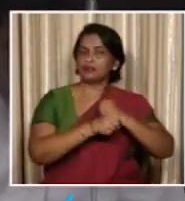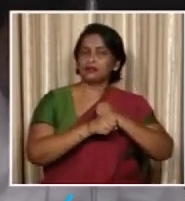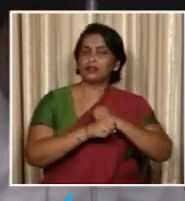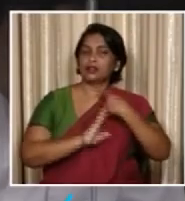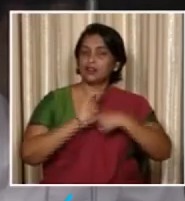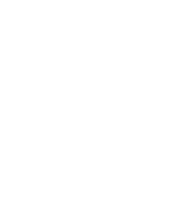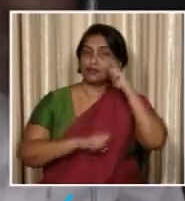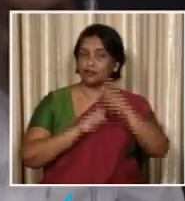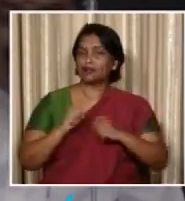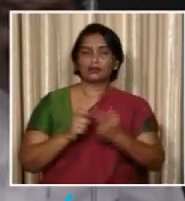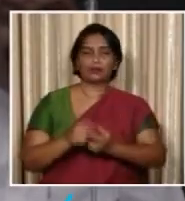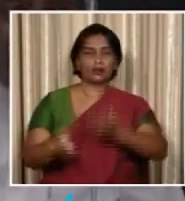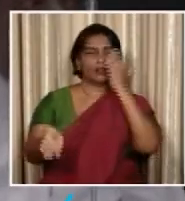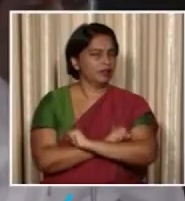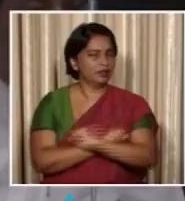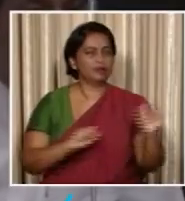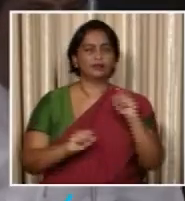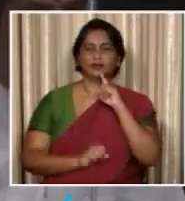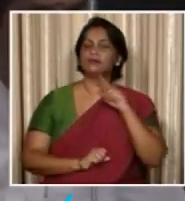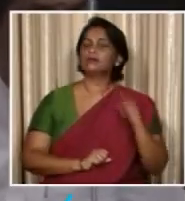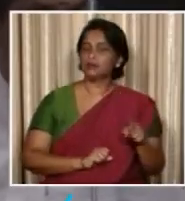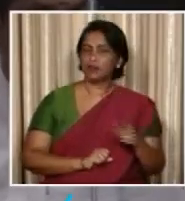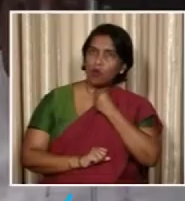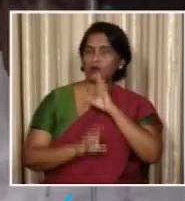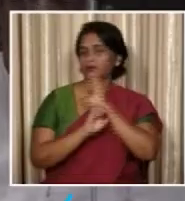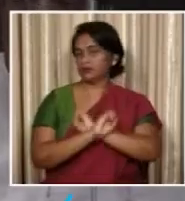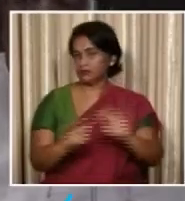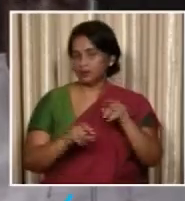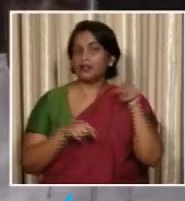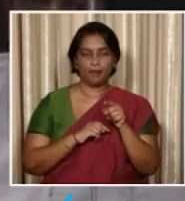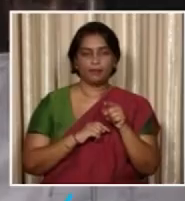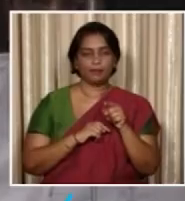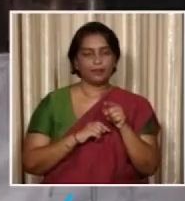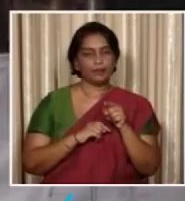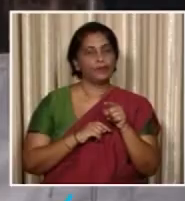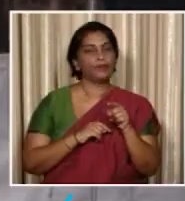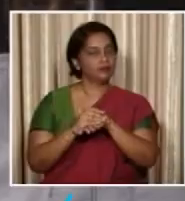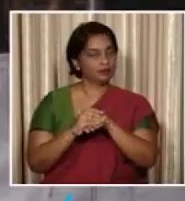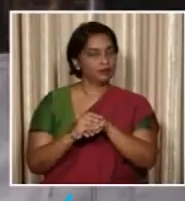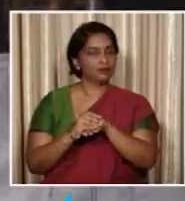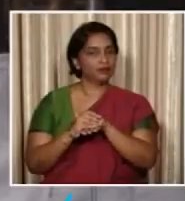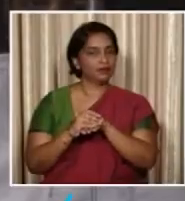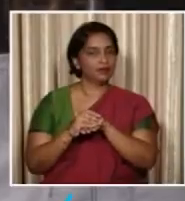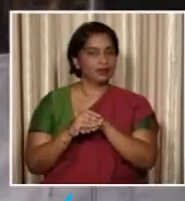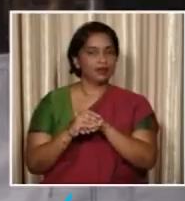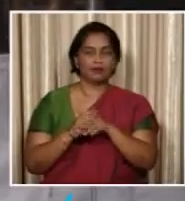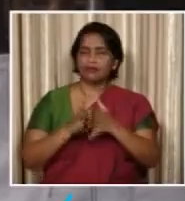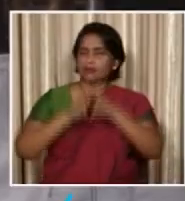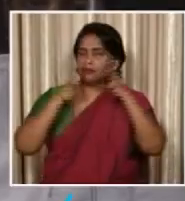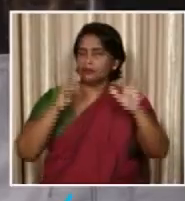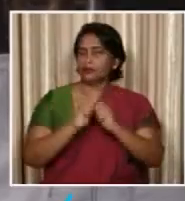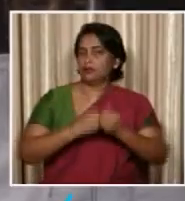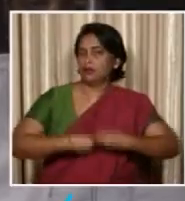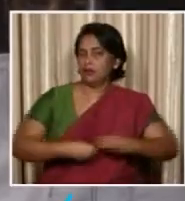රටේ ජනතාවට කිසිම දෙයක් කරේ නැහැ කියලා බොරුවක් වපුරලා අදේ බොරුව සම්මත කරලා අති විනාශයකට මේ රට